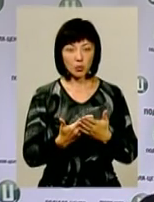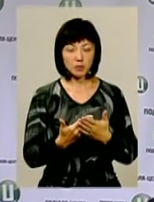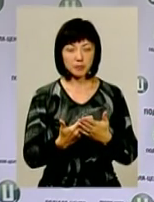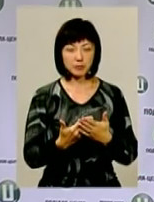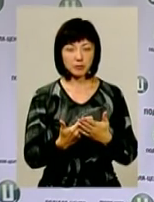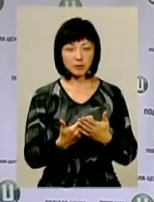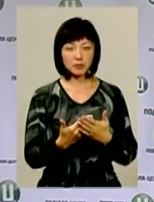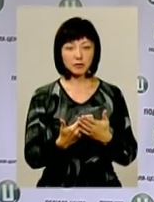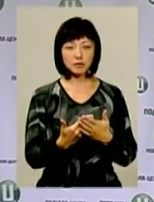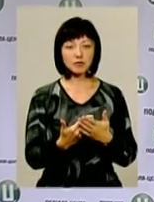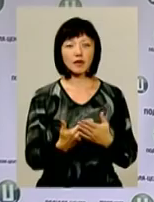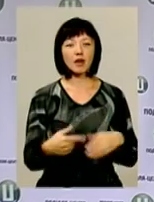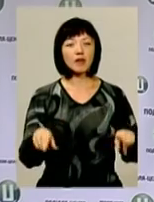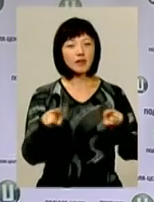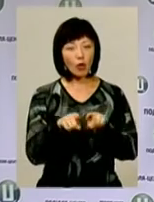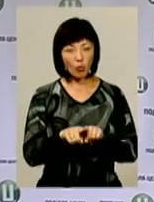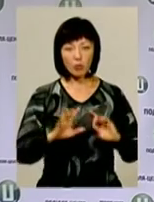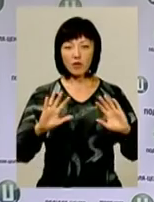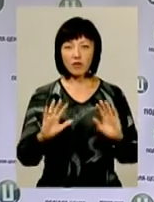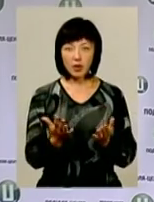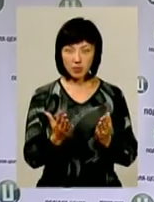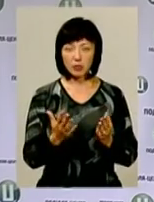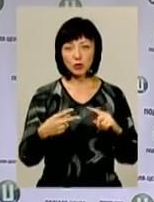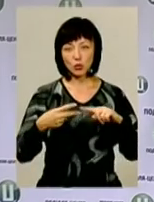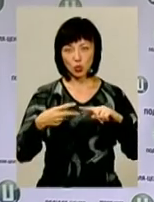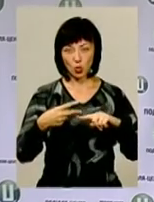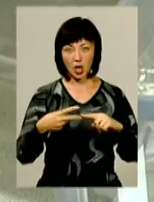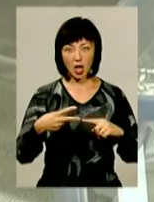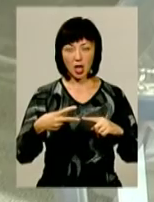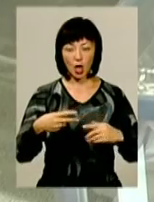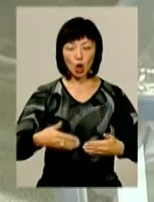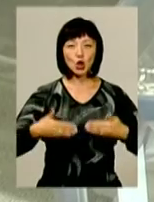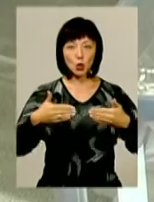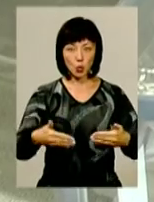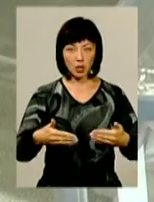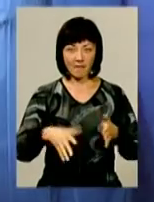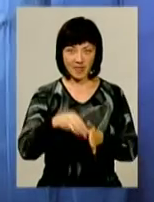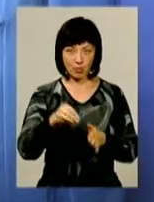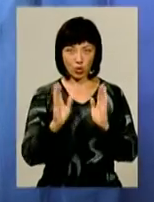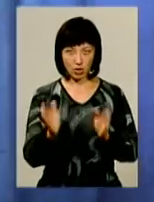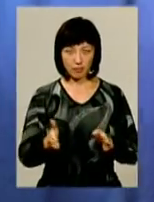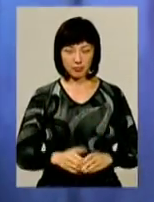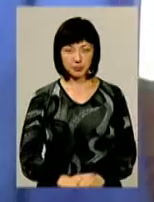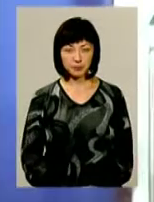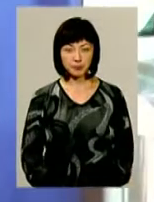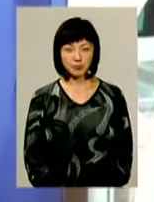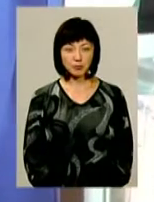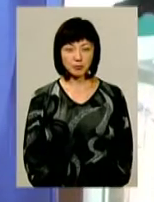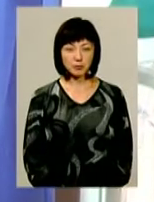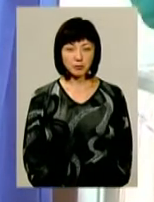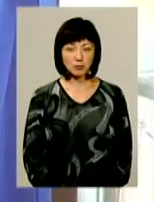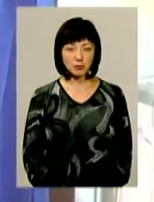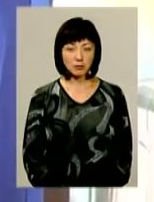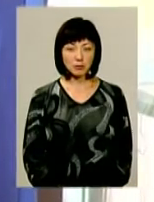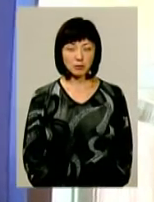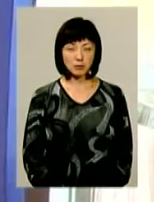50% плюс один голос, в такому випадку вони йдуть на другий тур. Надія Куриляк, Максим Захарченко для